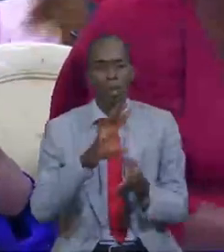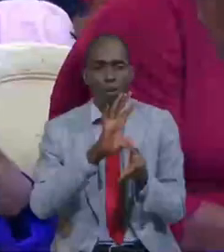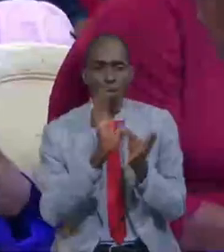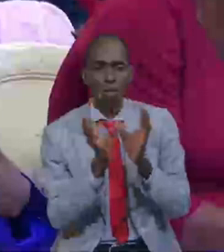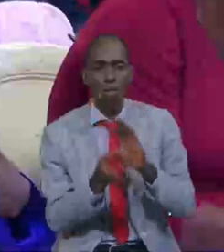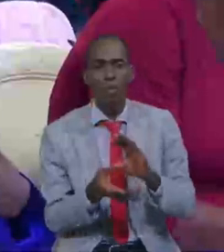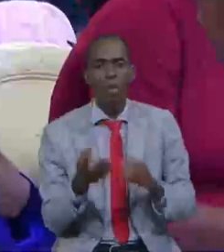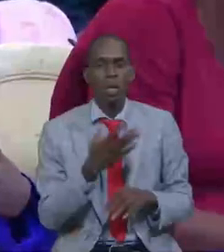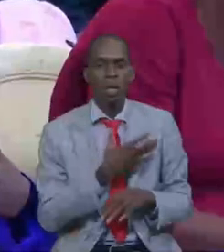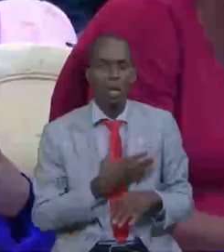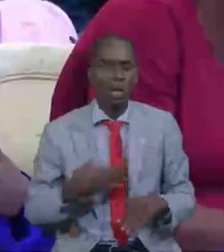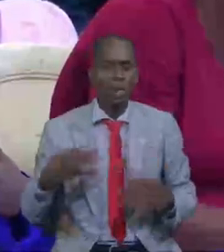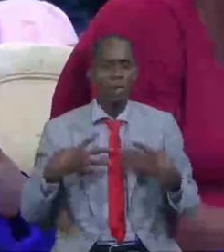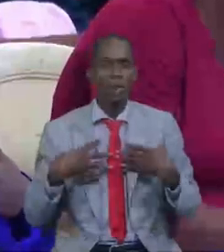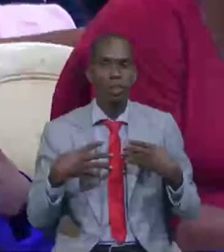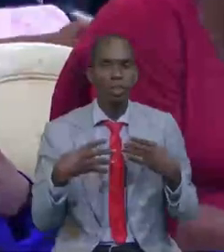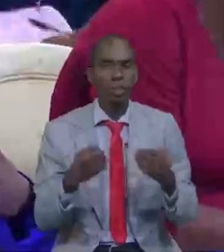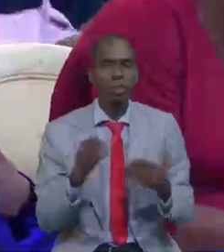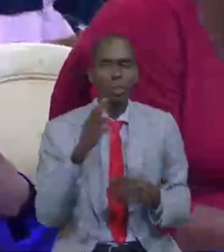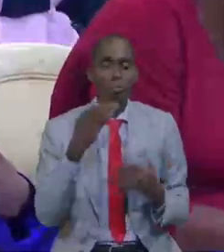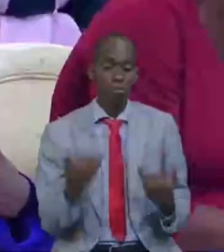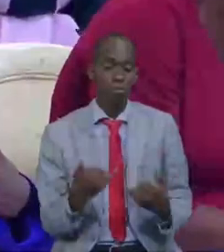La conversion et la cure. Ce soir,